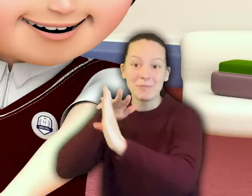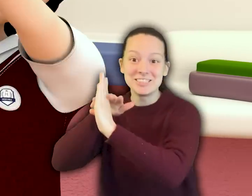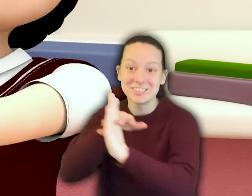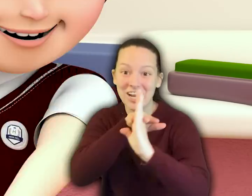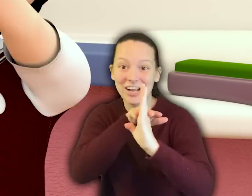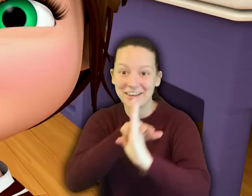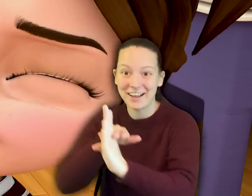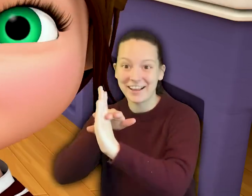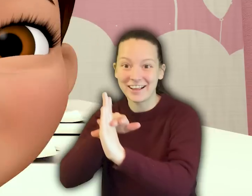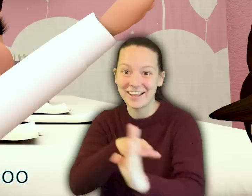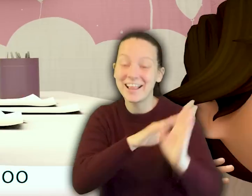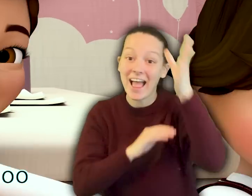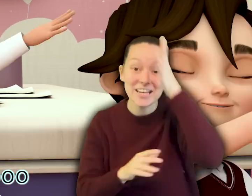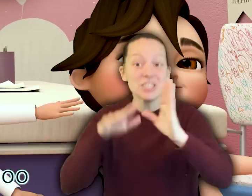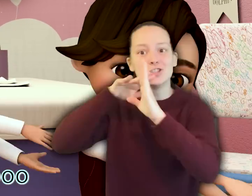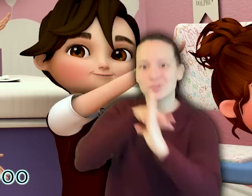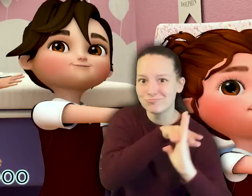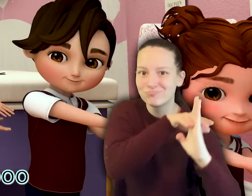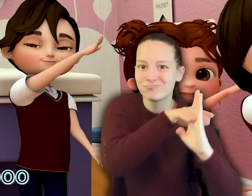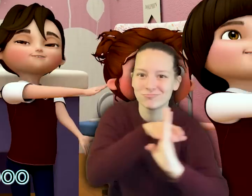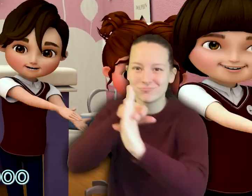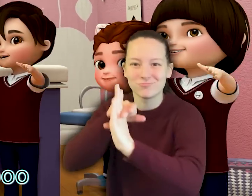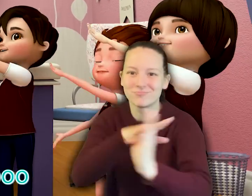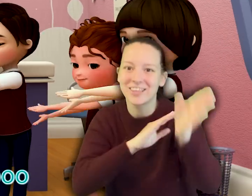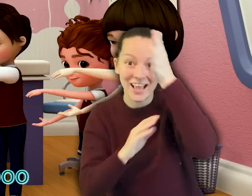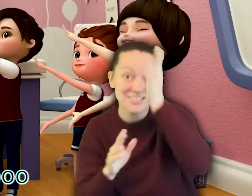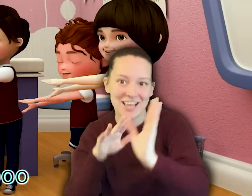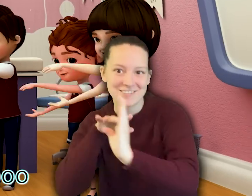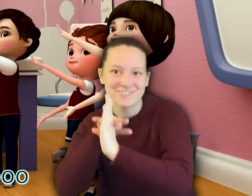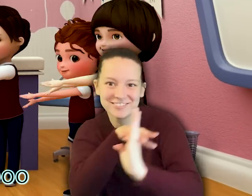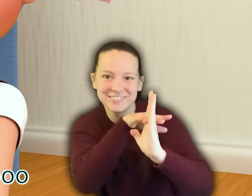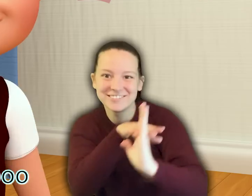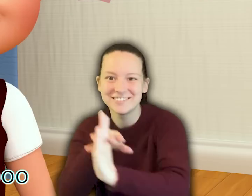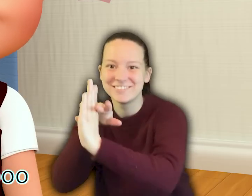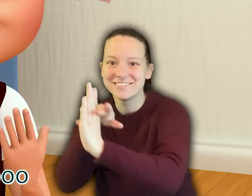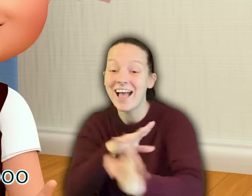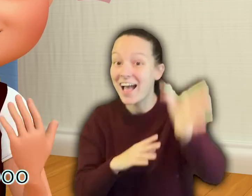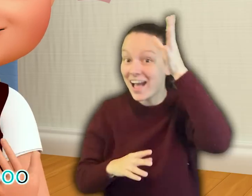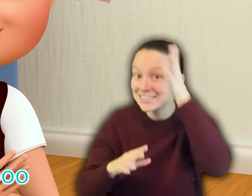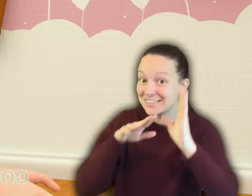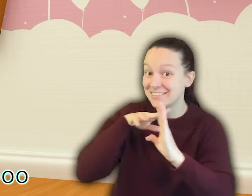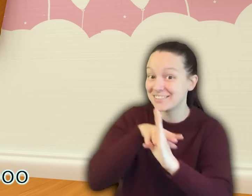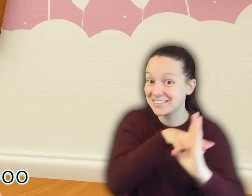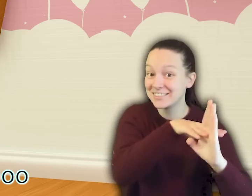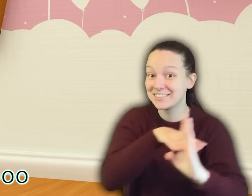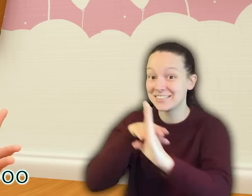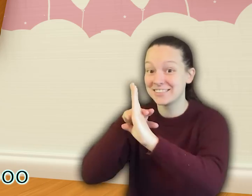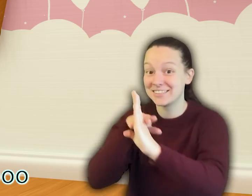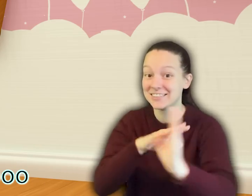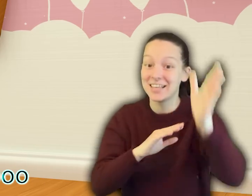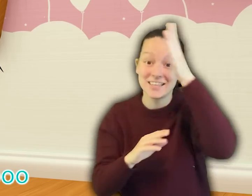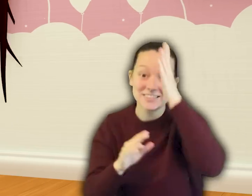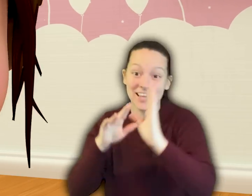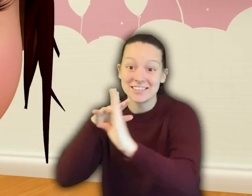dooo mommy shark daddy shark doo dooo doo doo doo dooo daddy shark doo dooo doo doo doo doo daddy shark doo